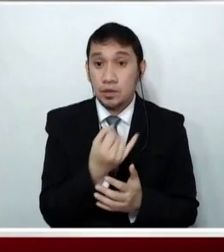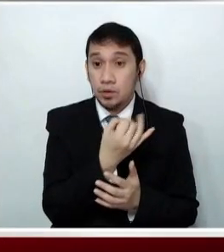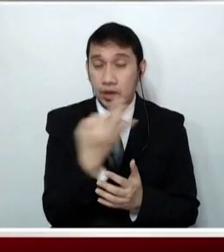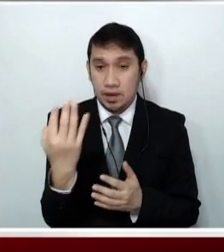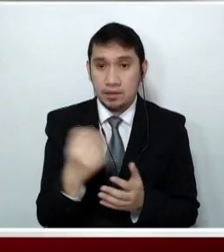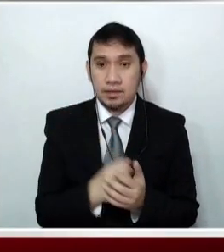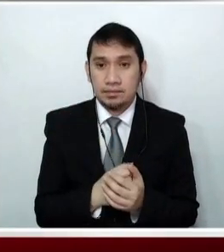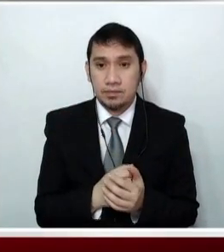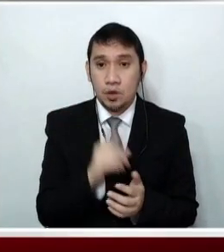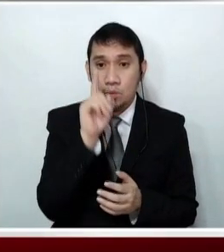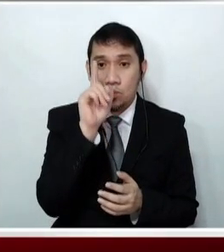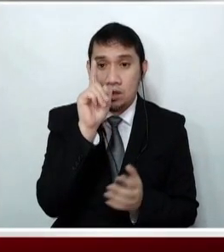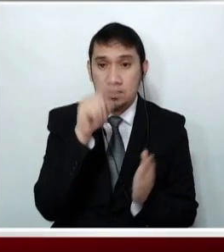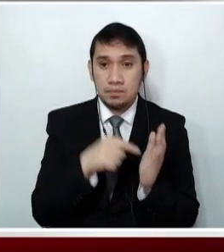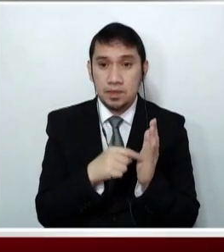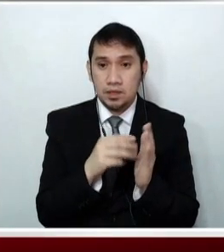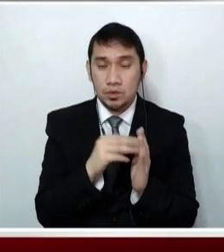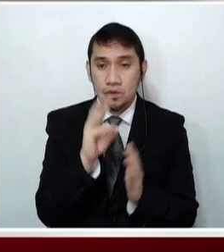higit